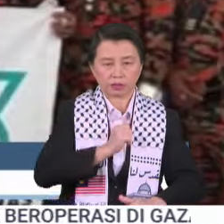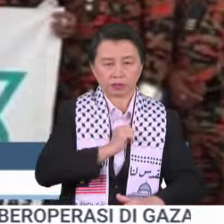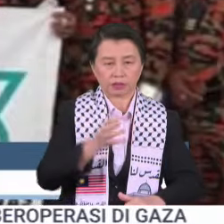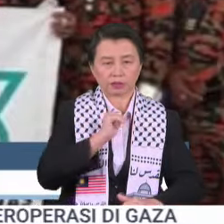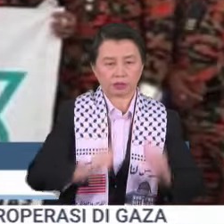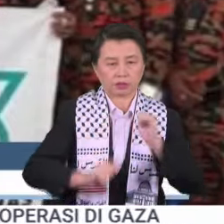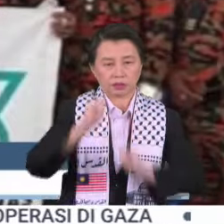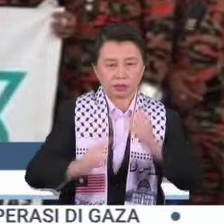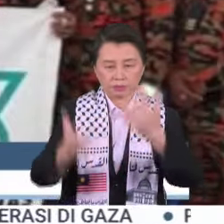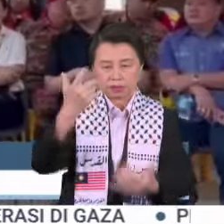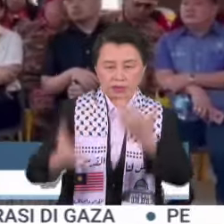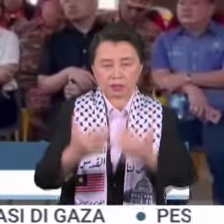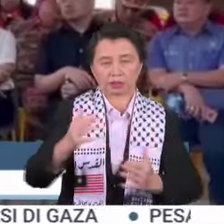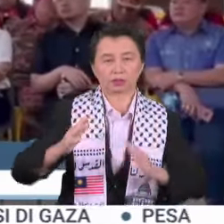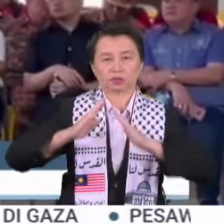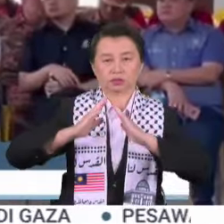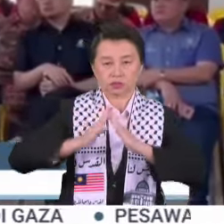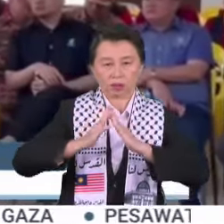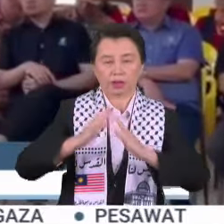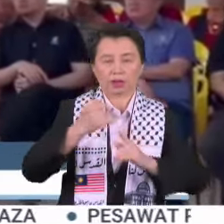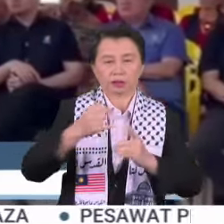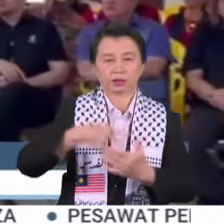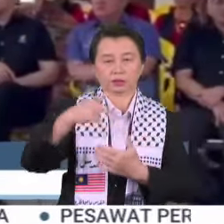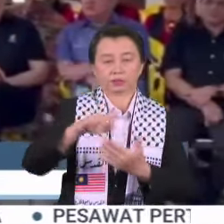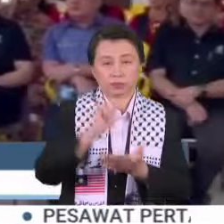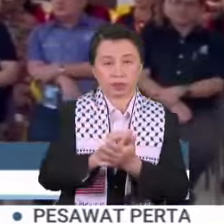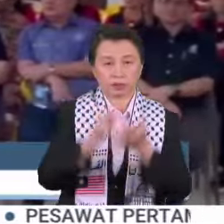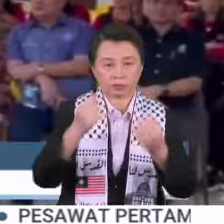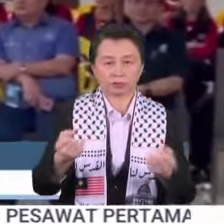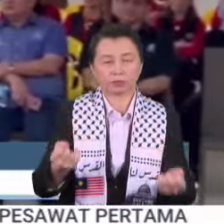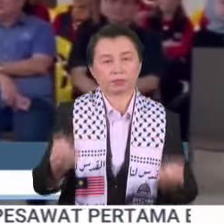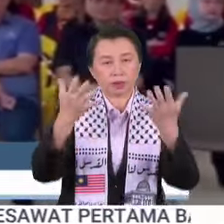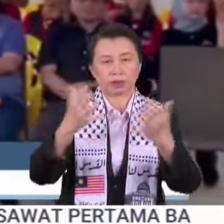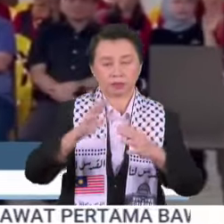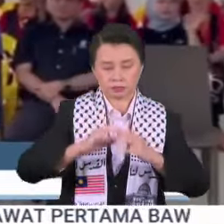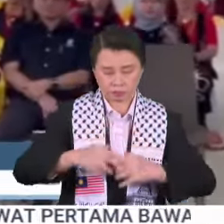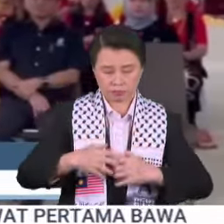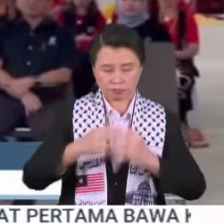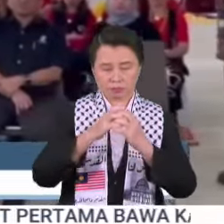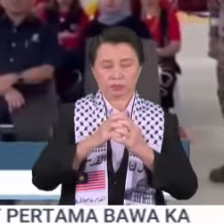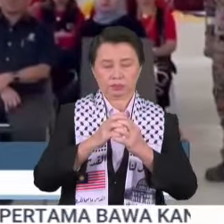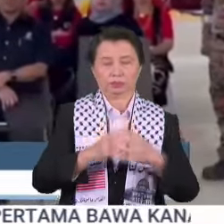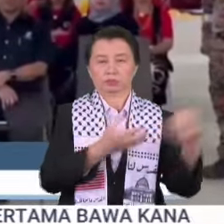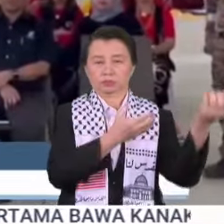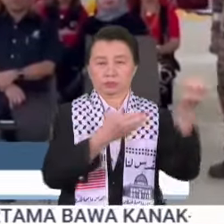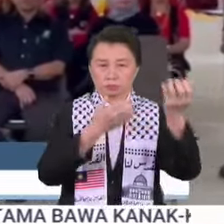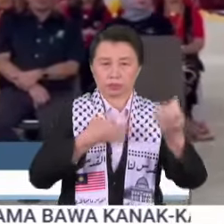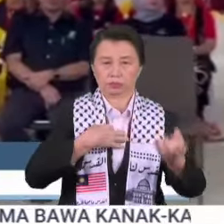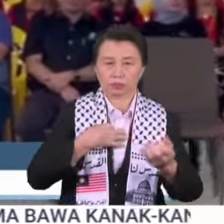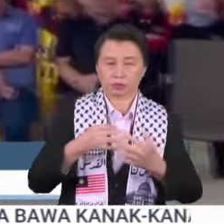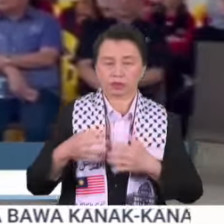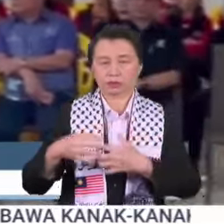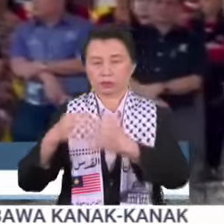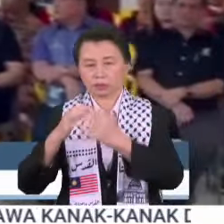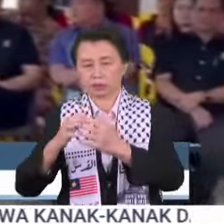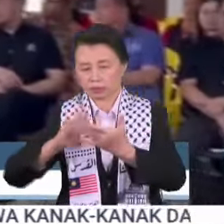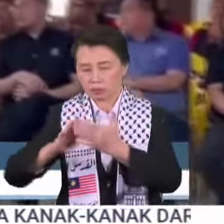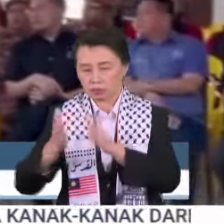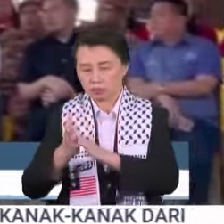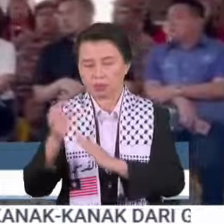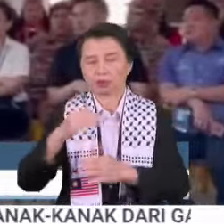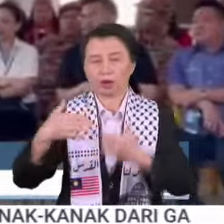simulasi kebakaran rumah. Hasil daripada program itu telah menggalakkan penubuhan pasukan bomba sukarela, pasukan bomba komuniti